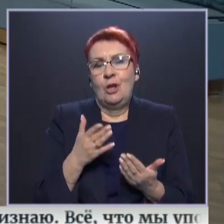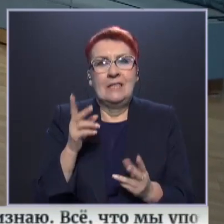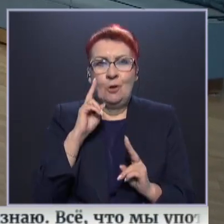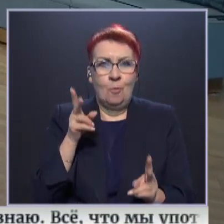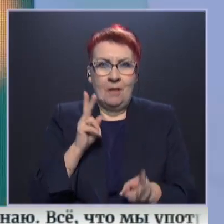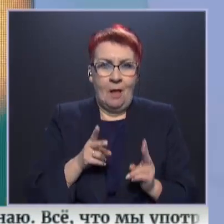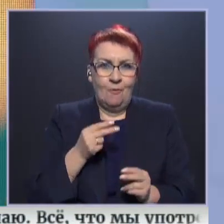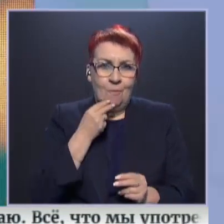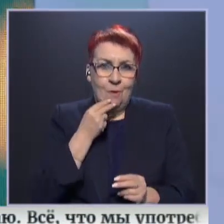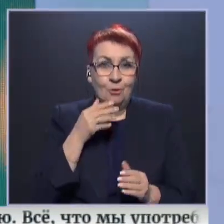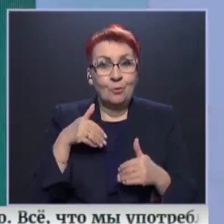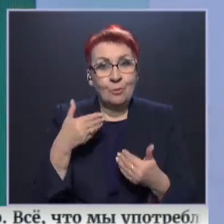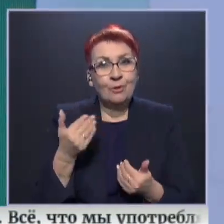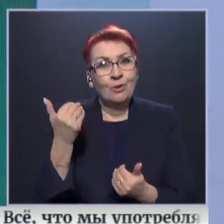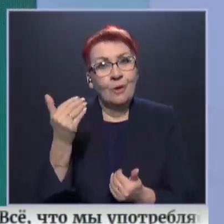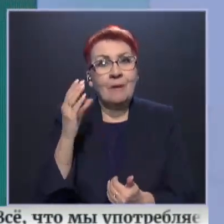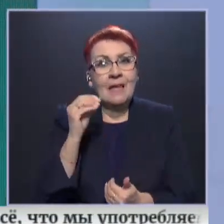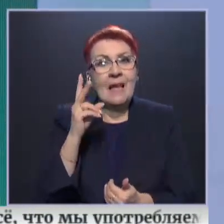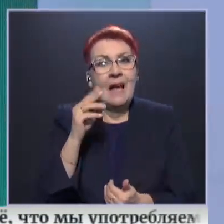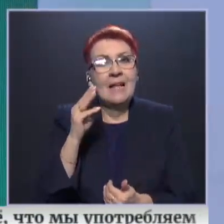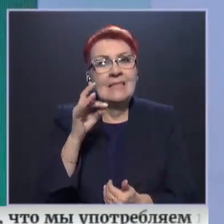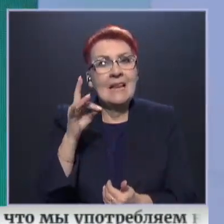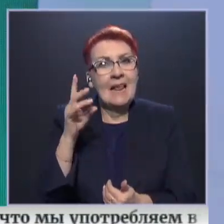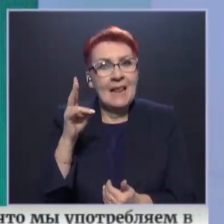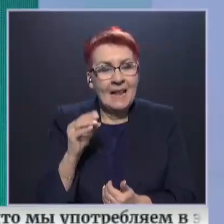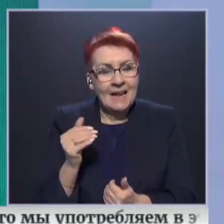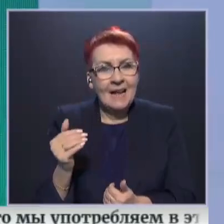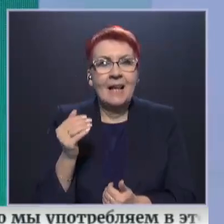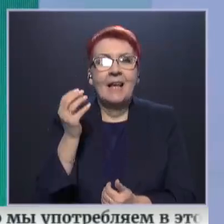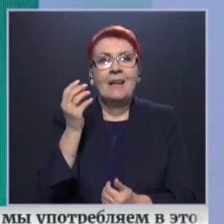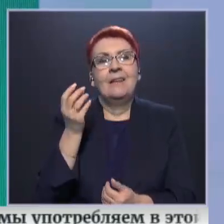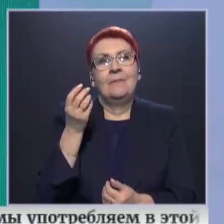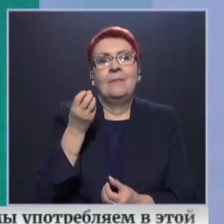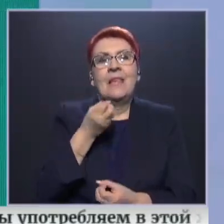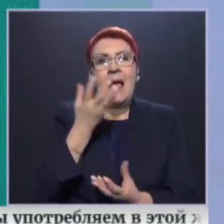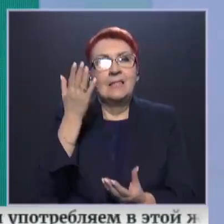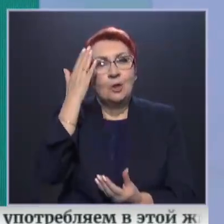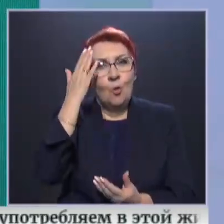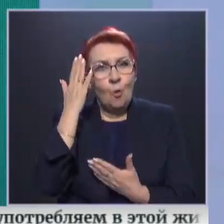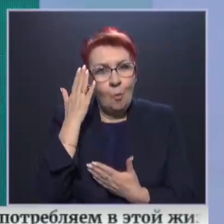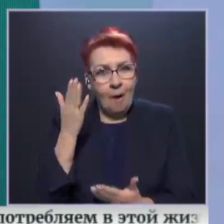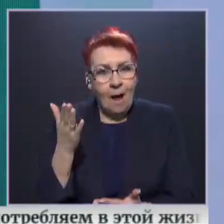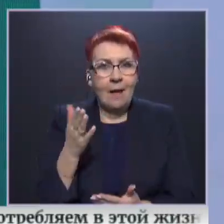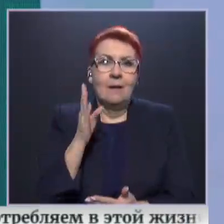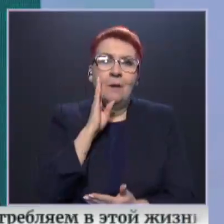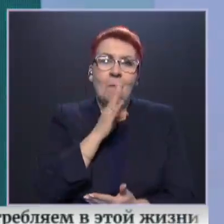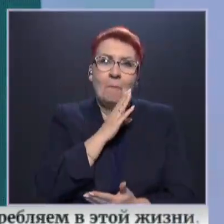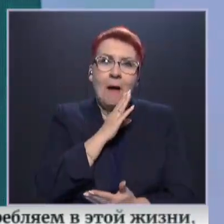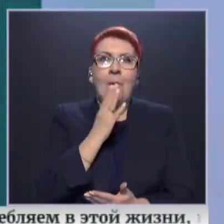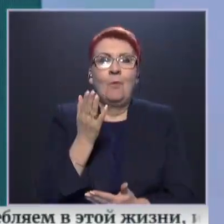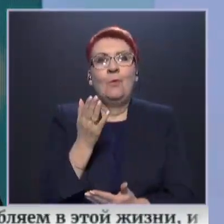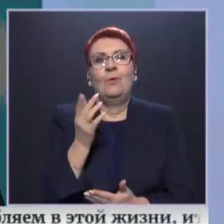Поэтому пожелаем нашей Екатерине ясности ума и мирного сердца, маму награждать